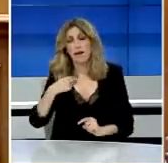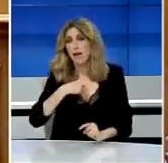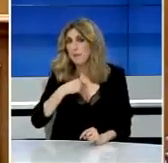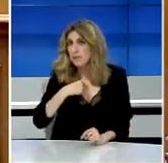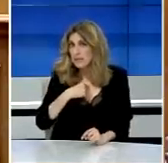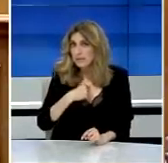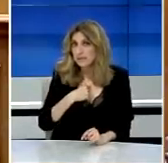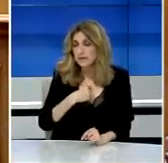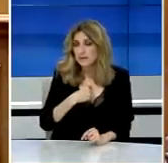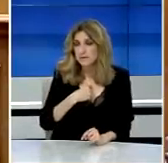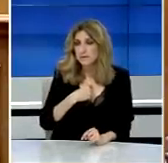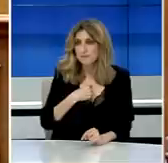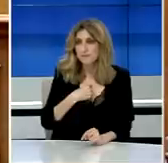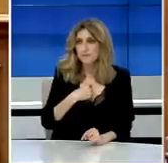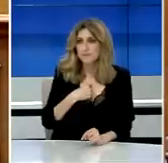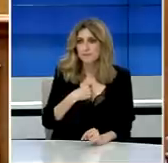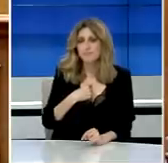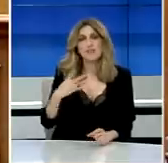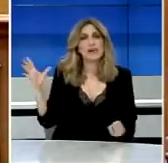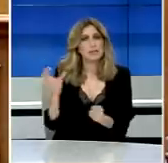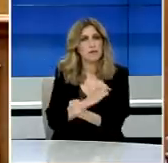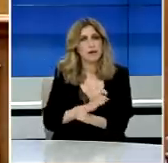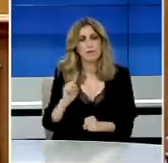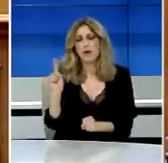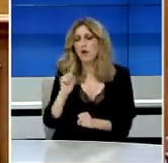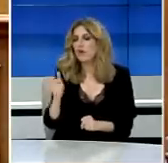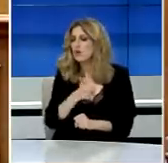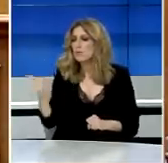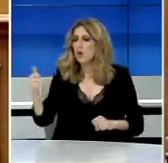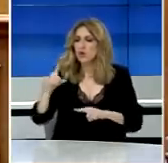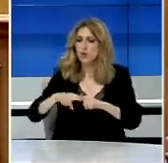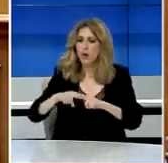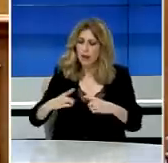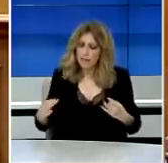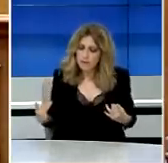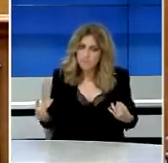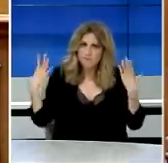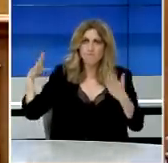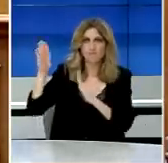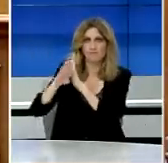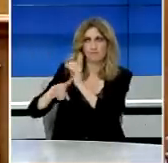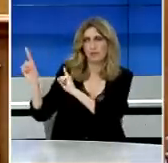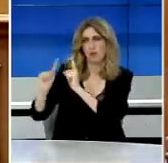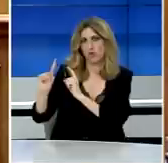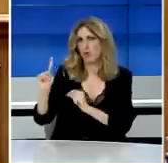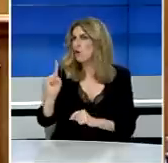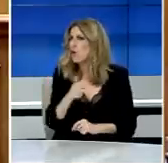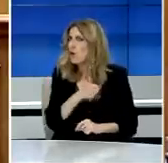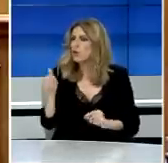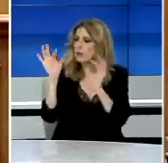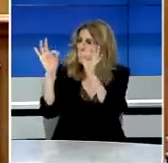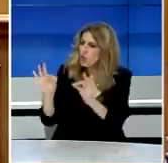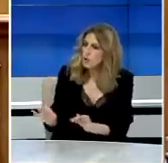βάλαμε τις βάσεις όχι μόνο για να βγει η χώρα από τα μνημόνια και να ρυθμιστεί το χρέος, αλλά και για ένα νέο